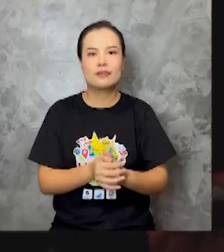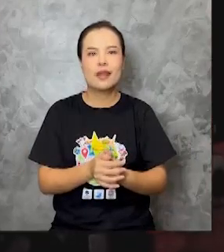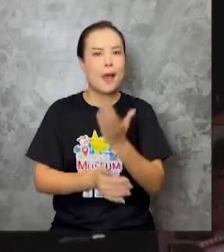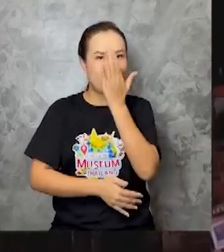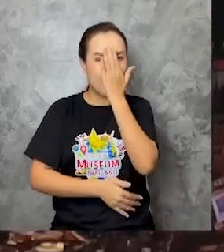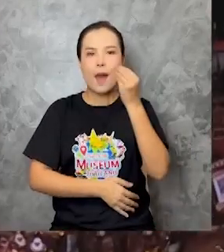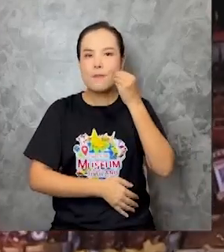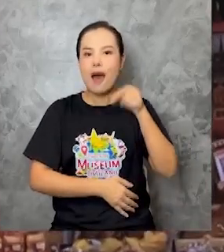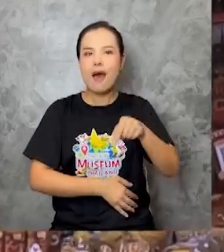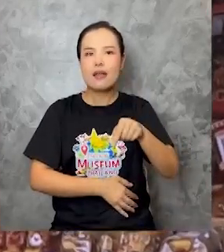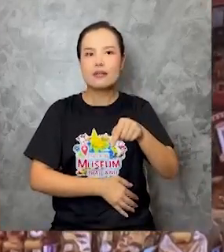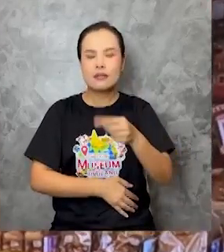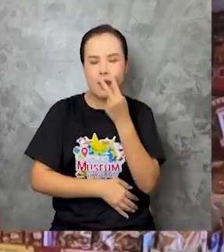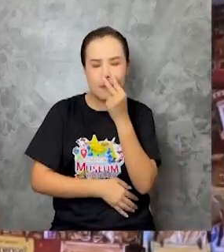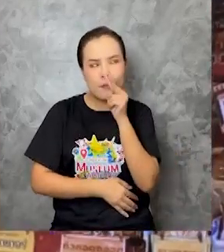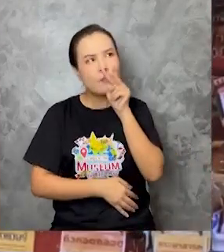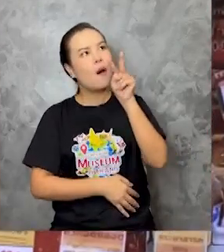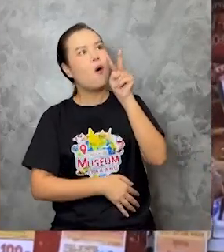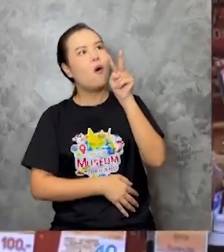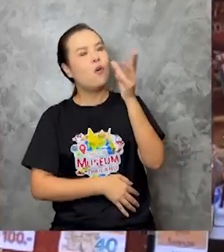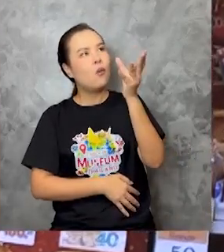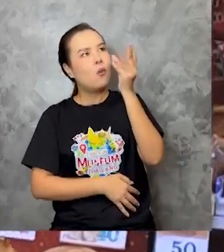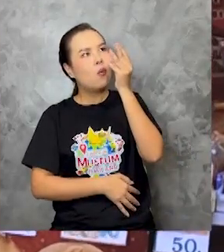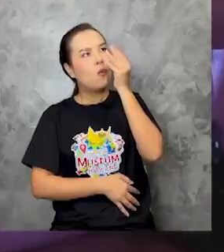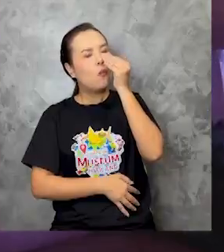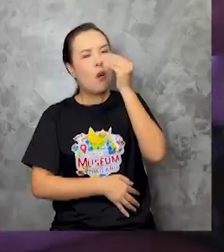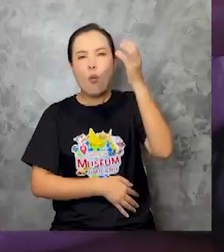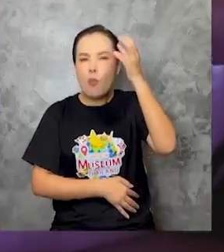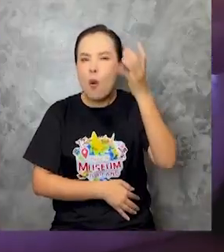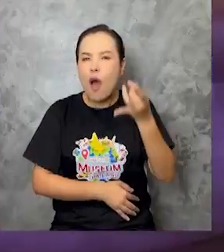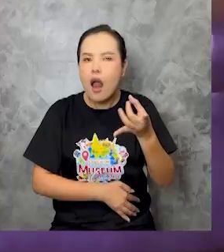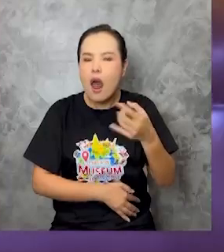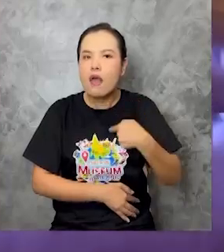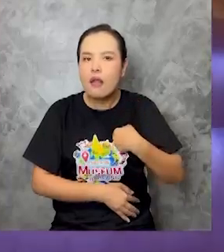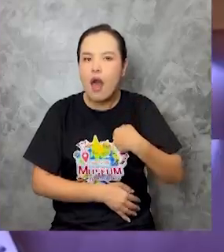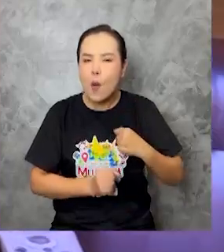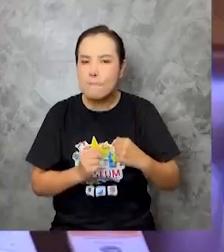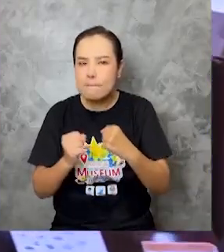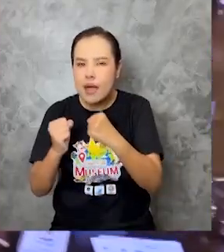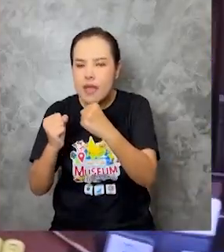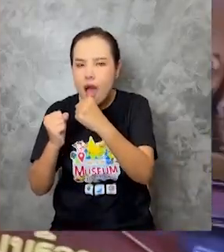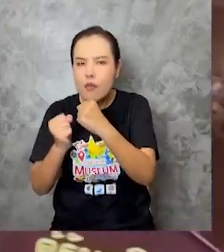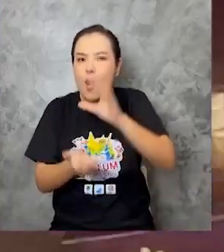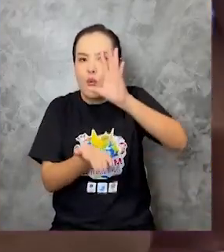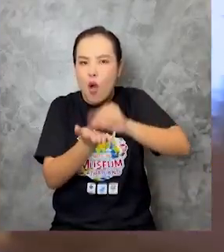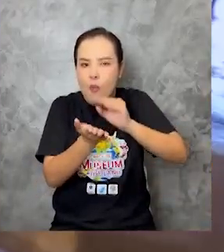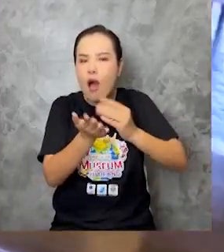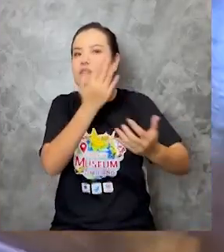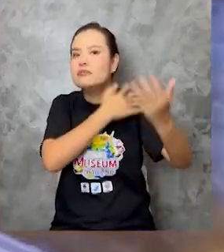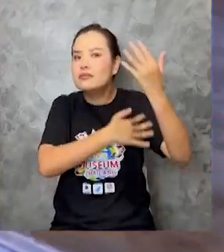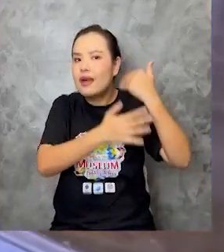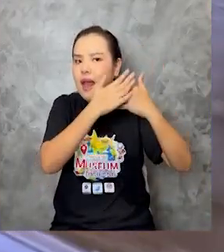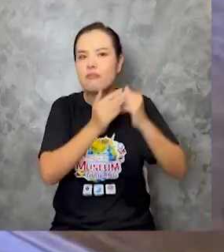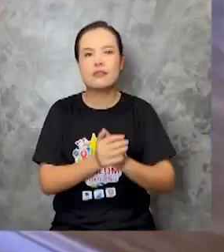ราเนี่ยทุกคนจะต้องสะดุดแล้วก็มองบ้านเรียนรู้แล้วมันจะเรียนรู้อะไรทำให้เราพยายามที่จะใส่เนื้อหาเรื่องราวอันดับแรก